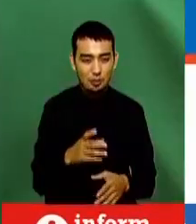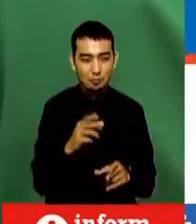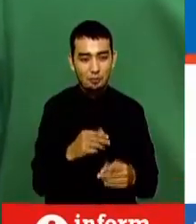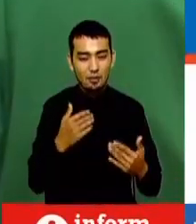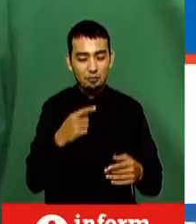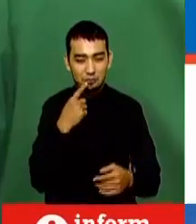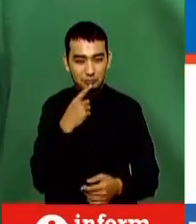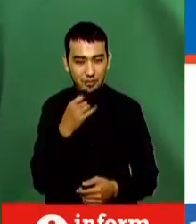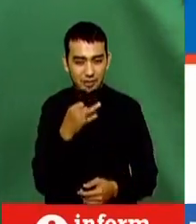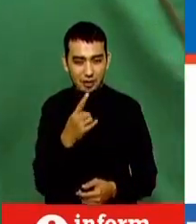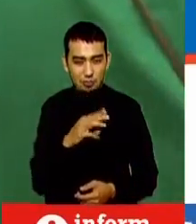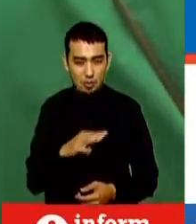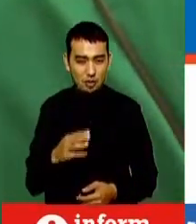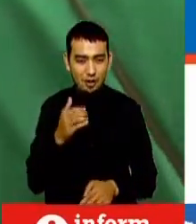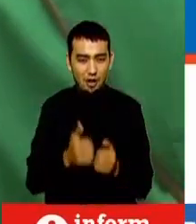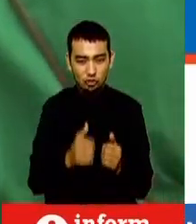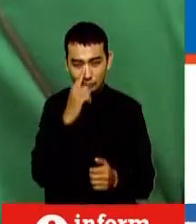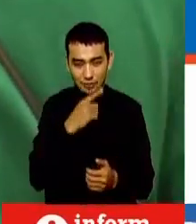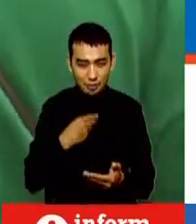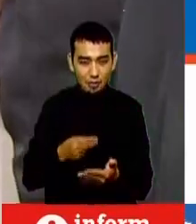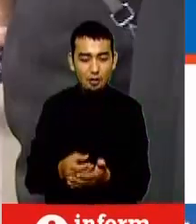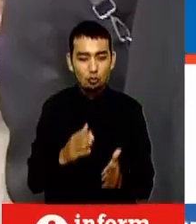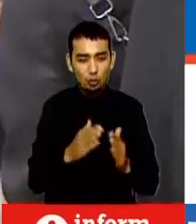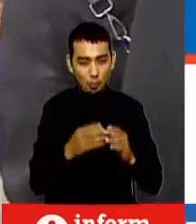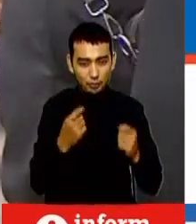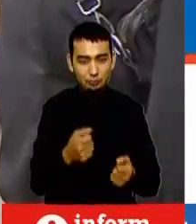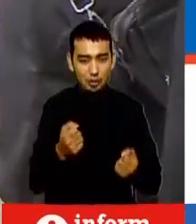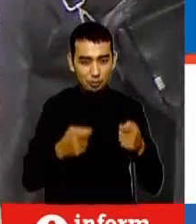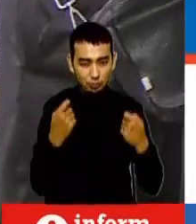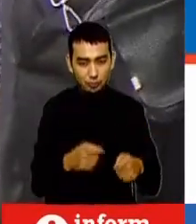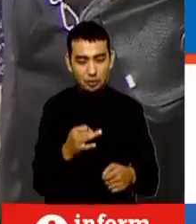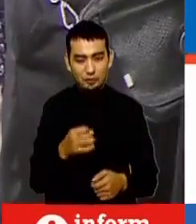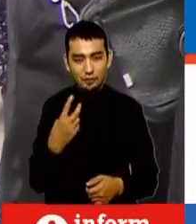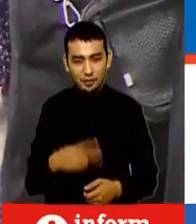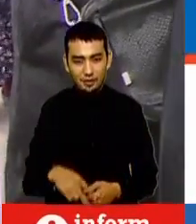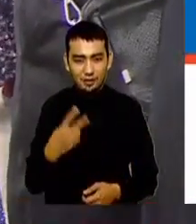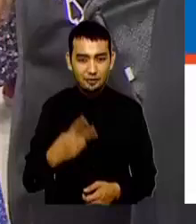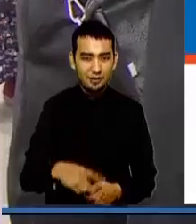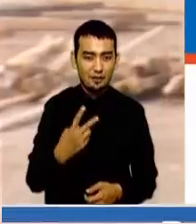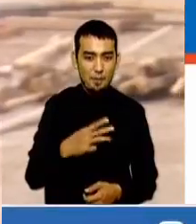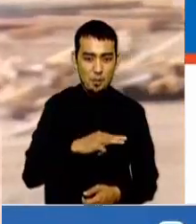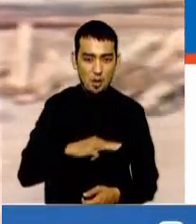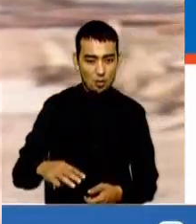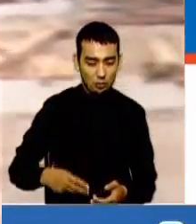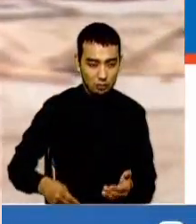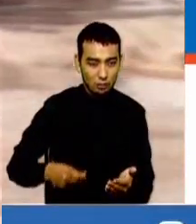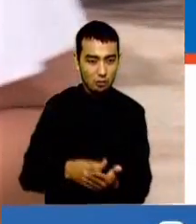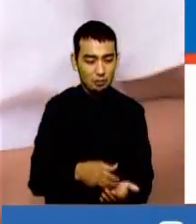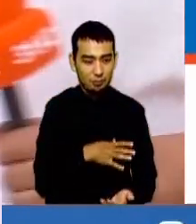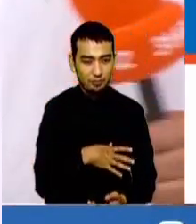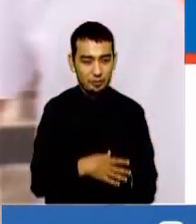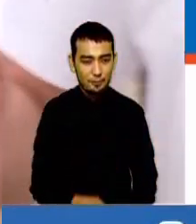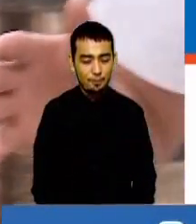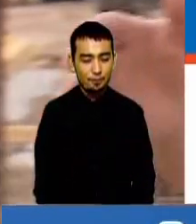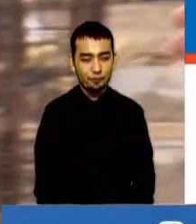құйып отыруға келіскен, тіпті кейбірі мүлкін, үйін, көлігін сатып бірден 20-22 миллион ақша салған. Саудагерлердің жаңа дүңгіршек